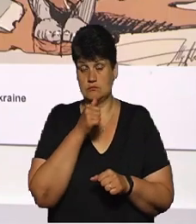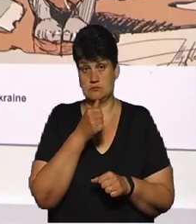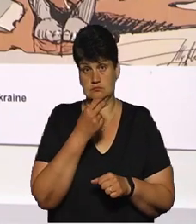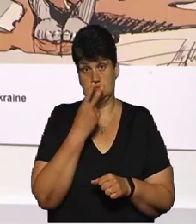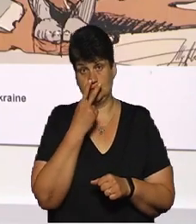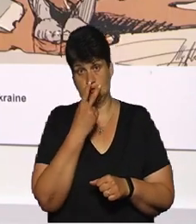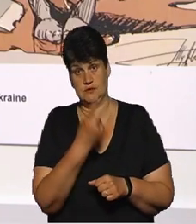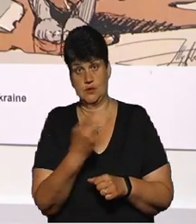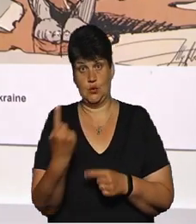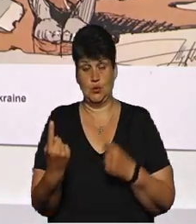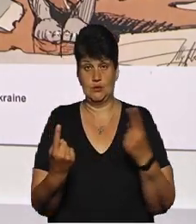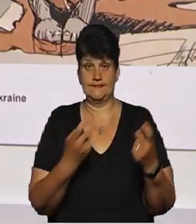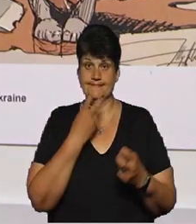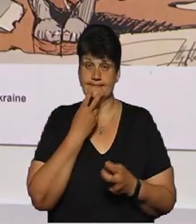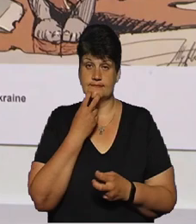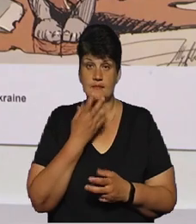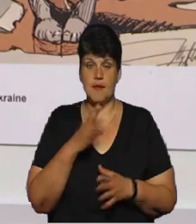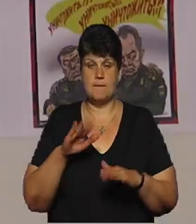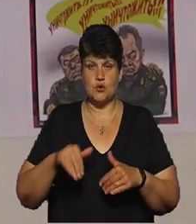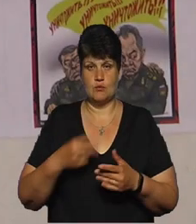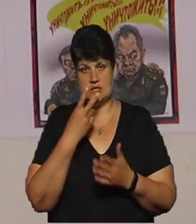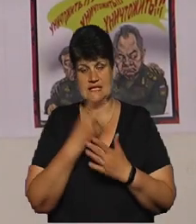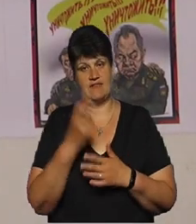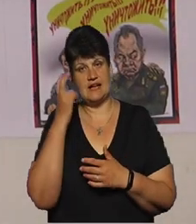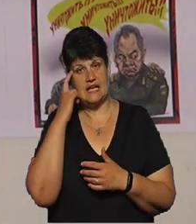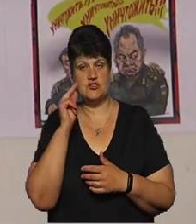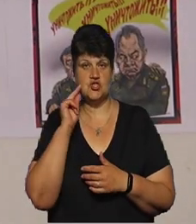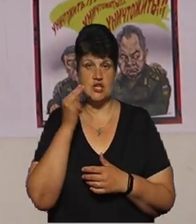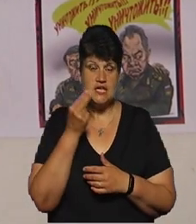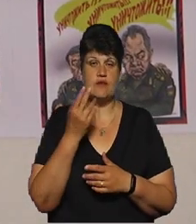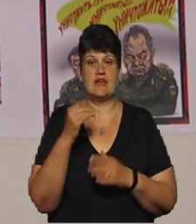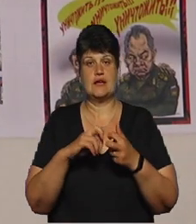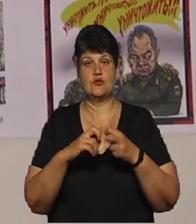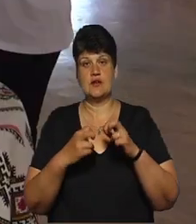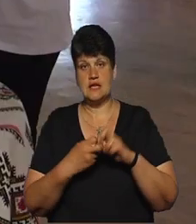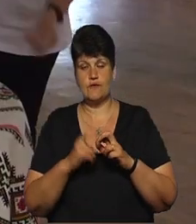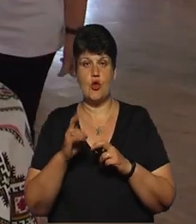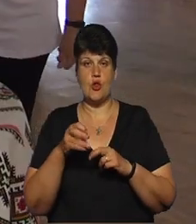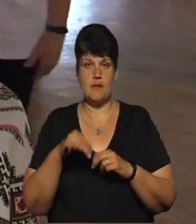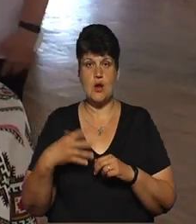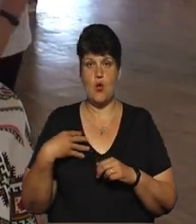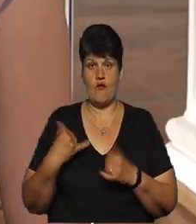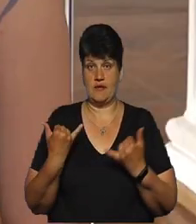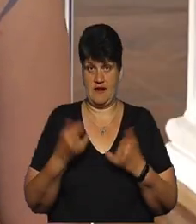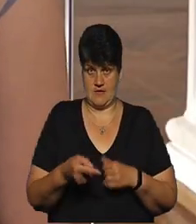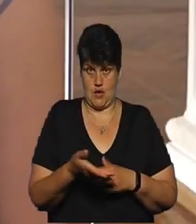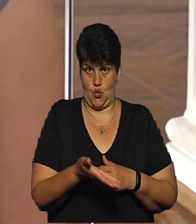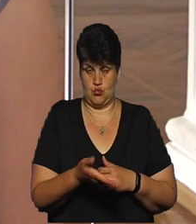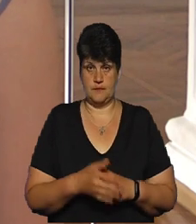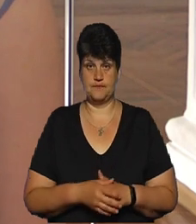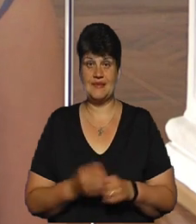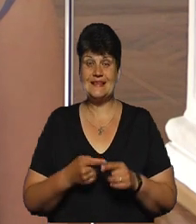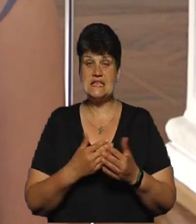одному. Пізніше виставку карикатур презентували в Києві, Чернігові, Івано-Франківську, Коломиї та Львові, а тепер у Тернополі. Ця виставка